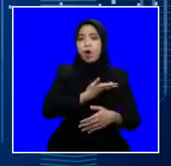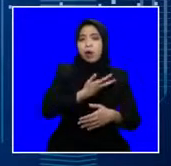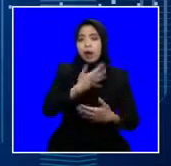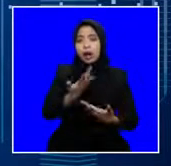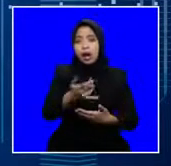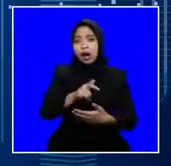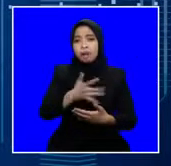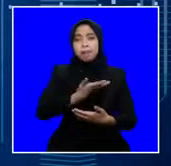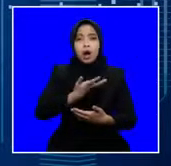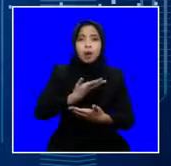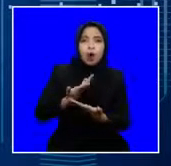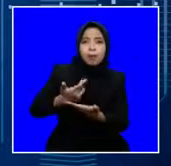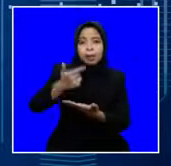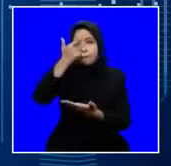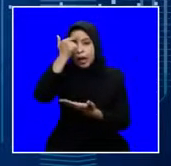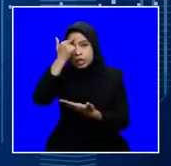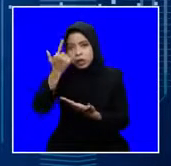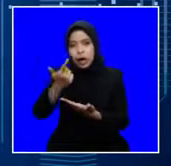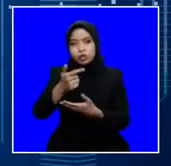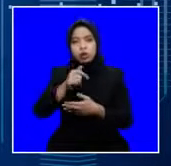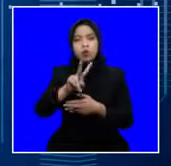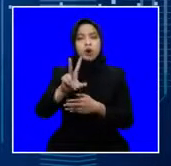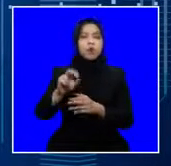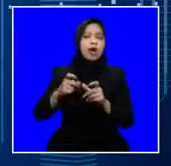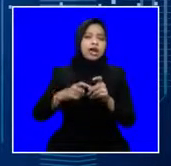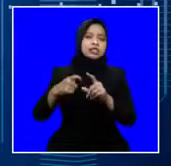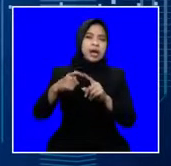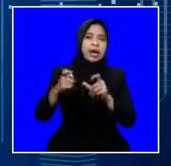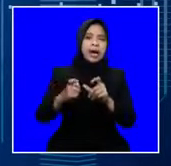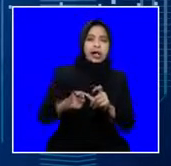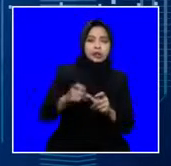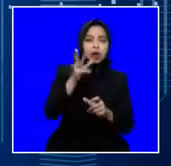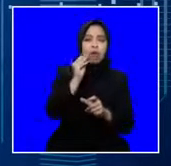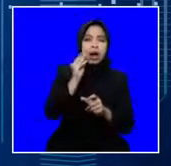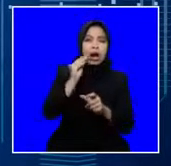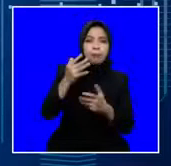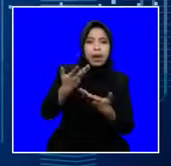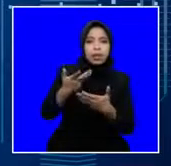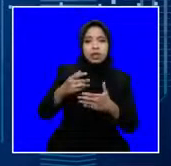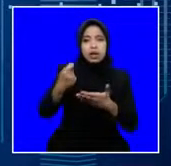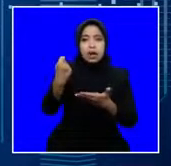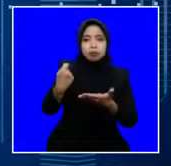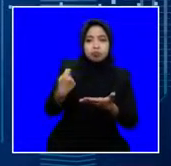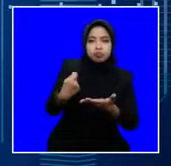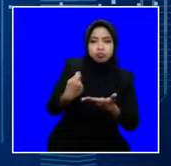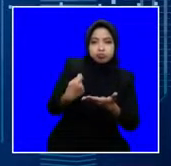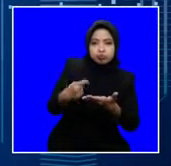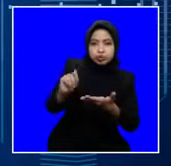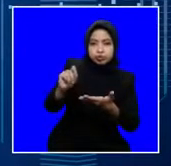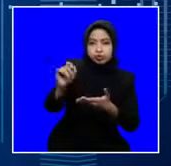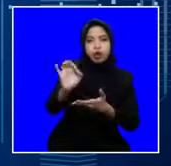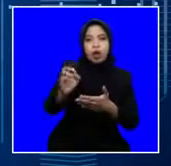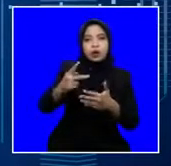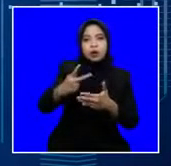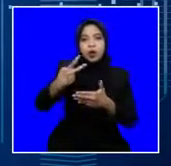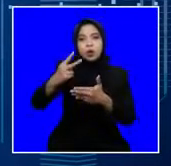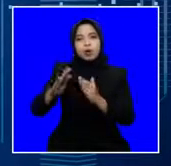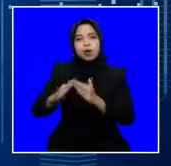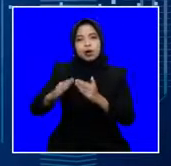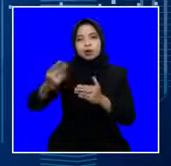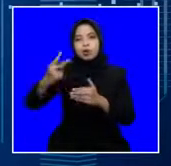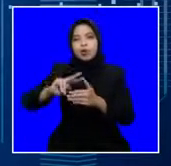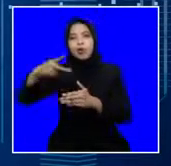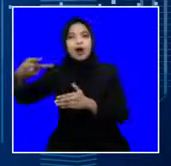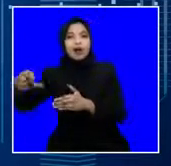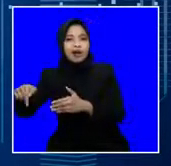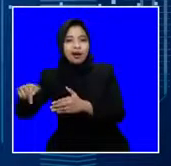akan menerima 20 SKS untuk suatu pengalaman di luar kampusnya dia, makanya kita ingin semua anak keluar kampus, ini pun